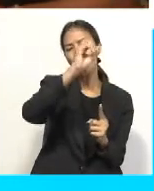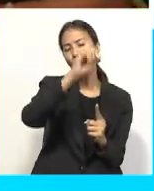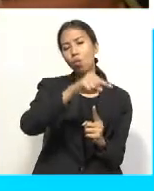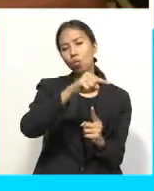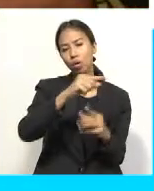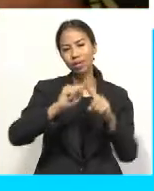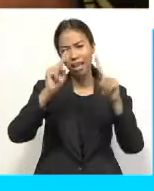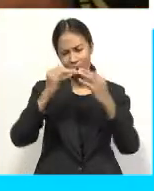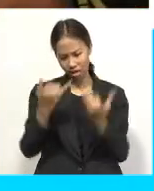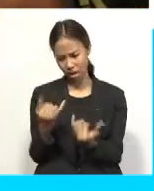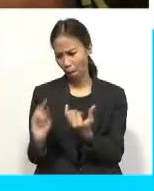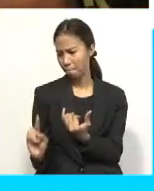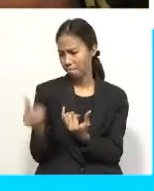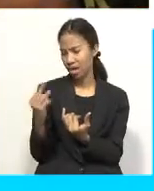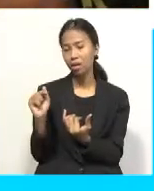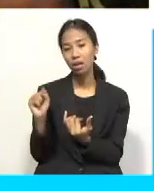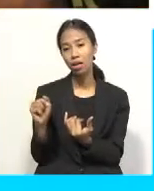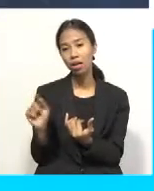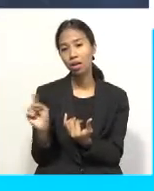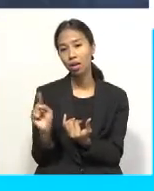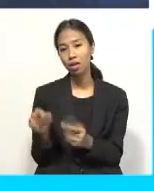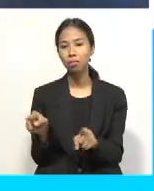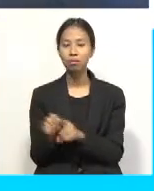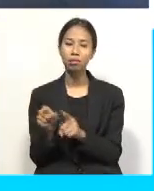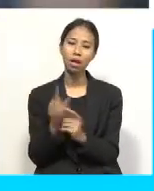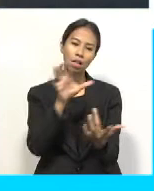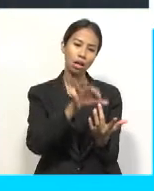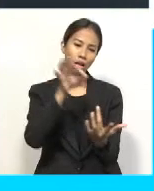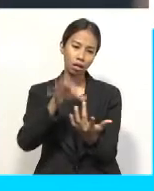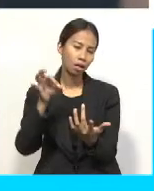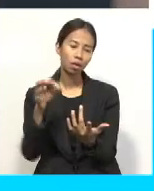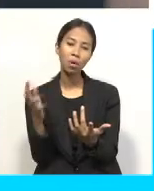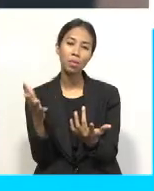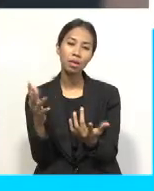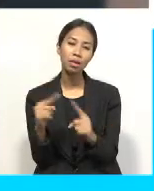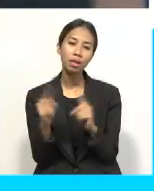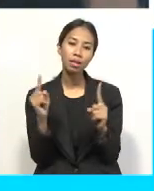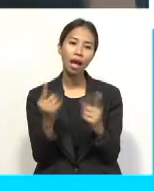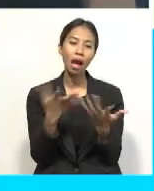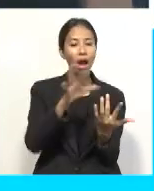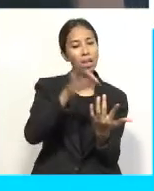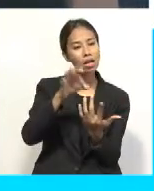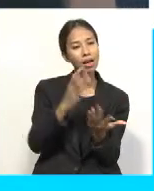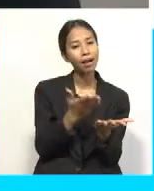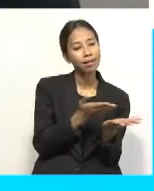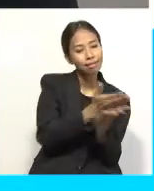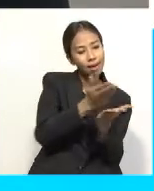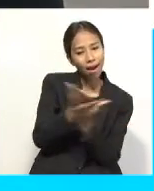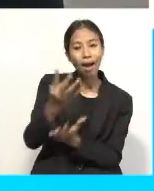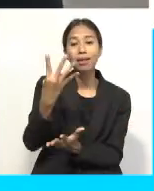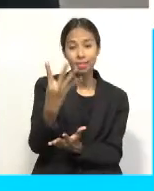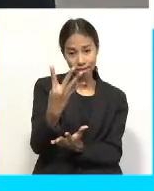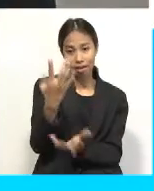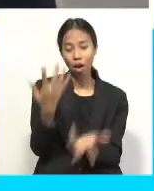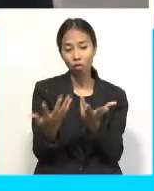แต่รูปแบบปัจจุบันเนี่ยที่แค่รอบ3นั่นคือไม่ได้ให้เลือกอันดับคณะแต่ให้เลือกเป็น4สาขาวิชาซึ่งก็ได้มี